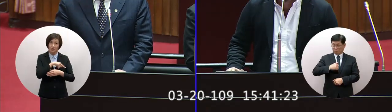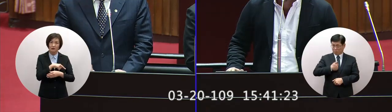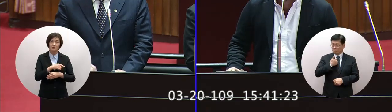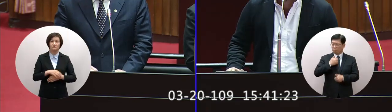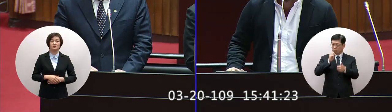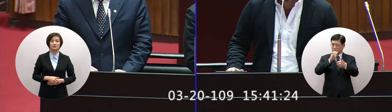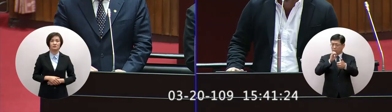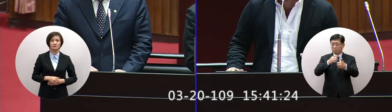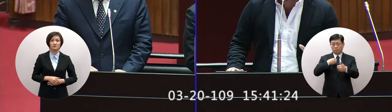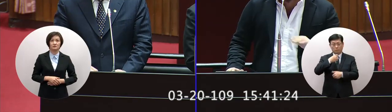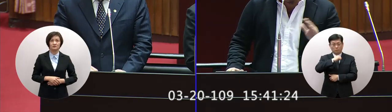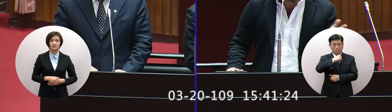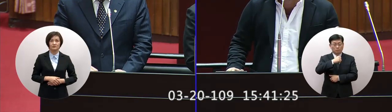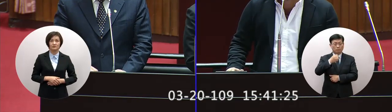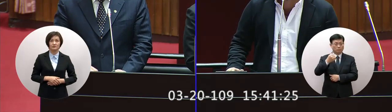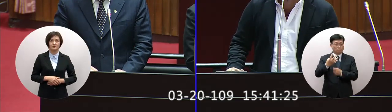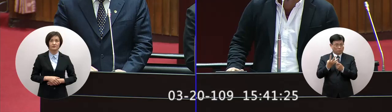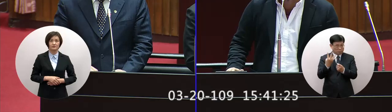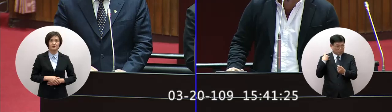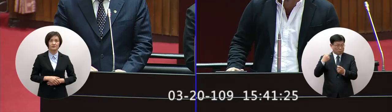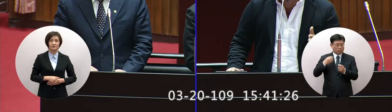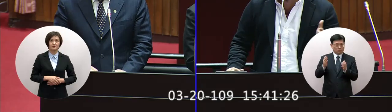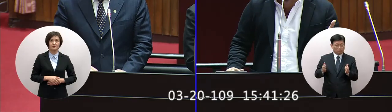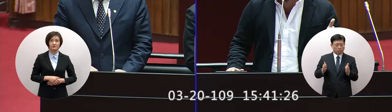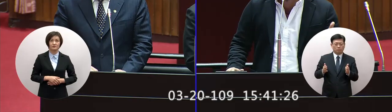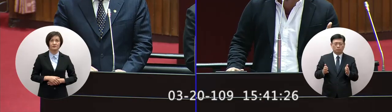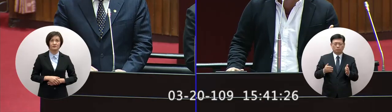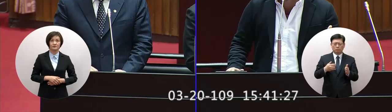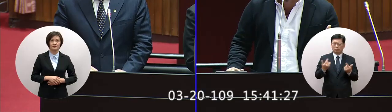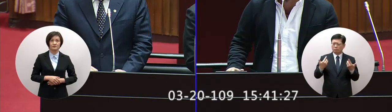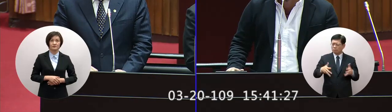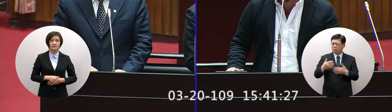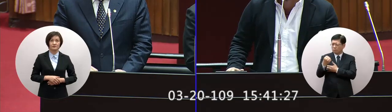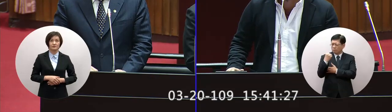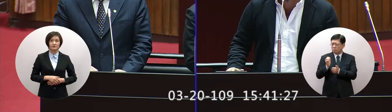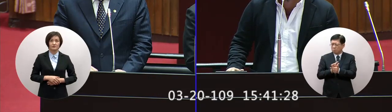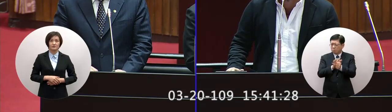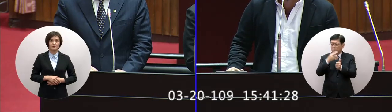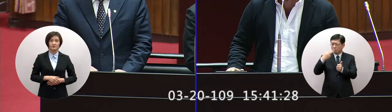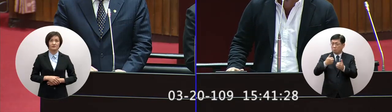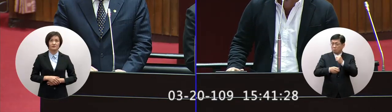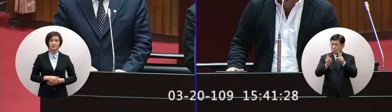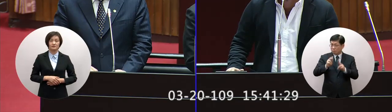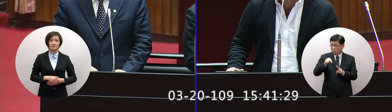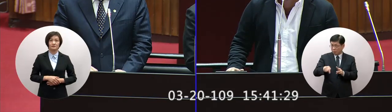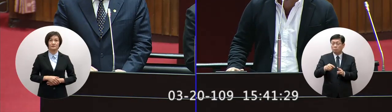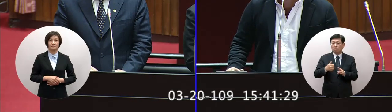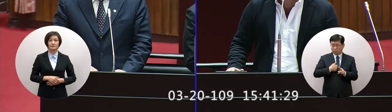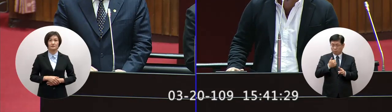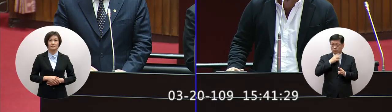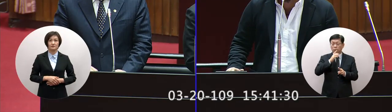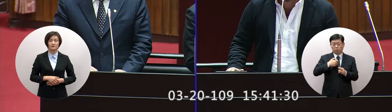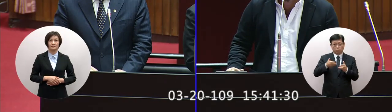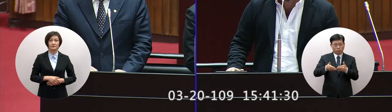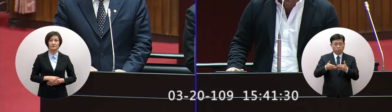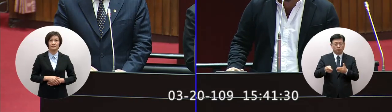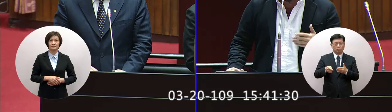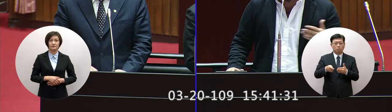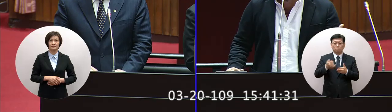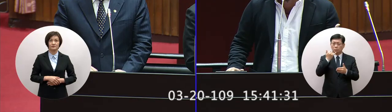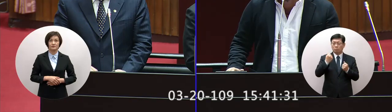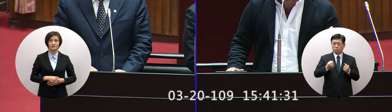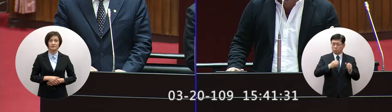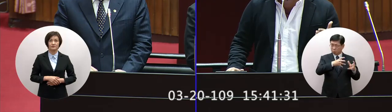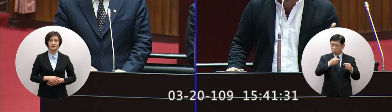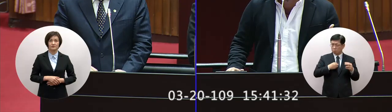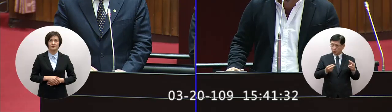必须说，其实台湾过去4年的过程里面，其实大家因为很努力在推动再生能源，这个再生能源其实已经是非常重要，在